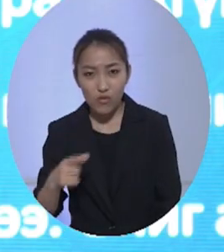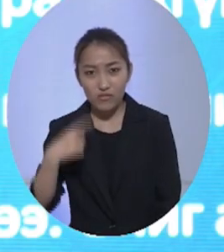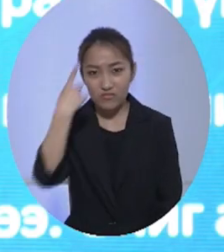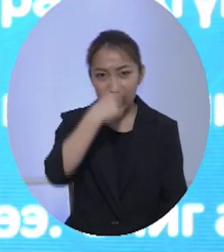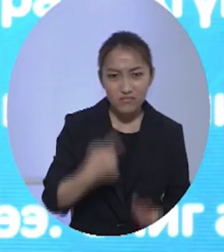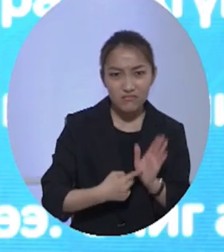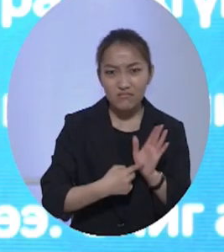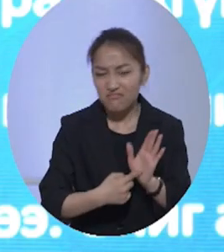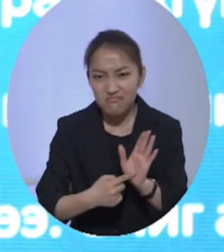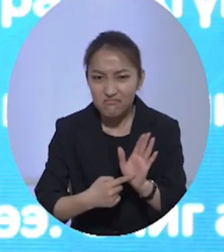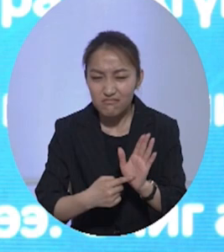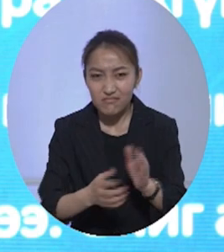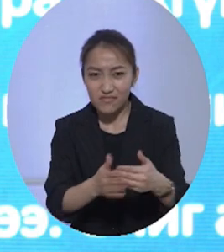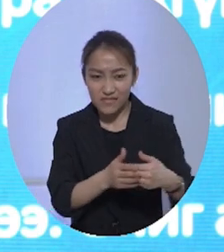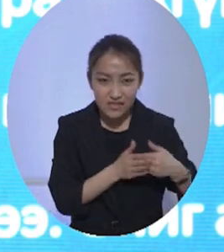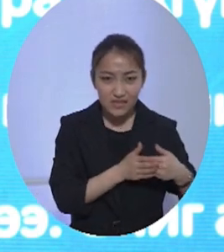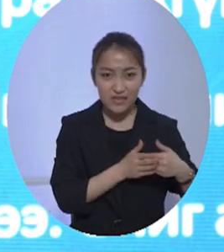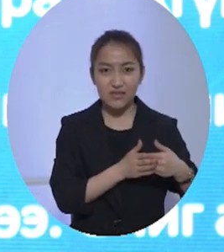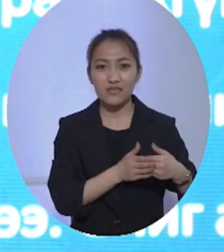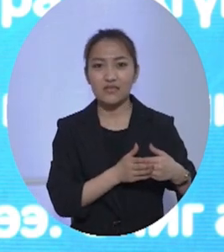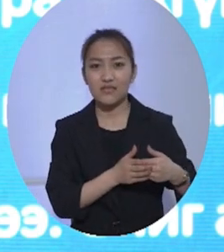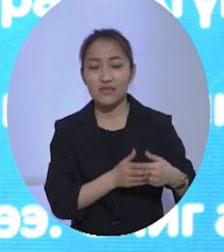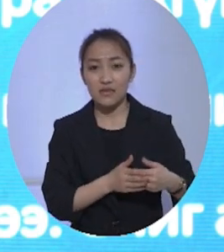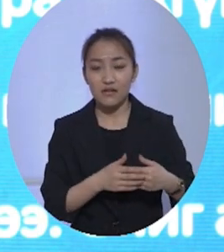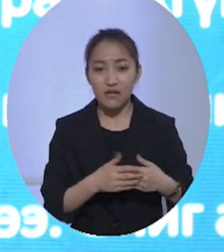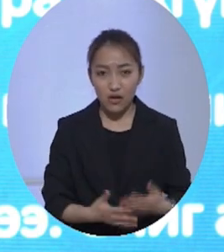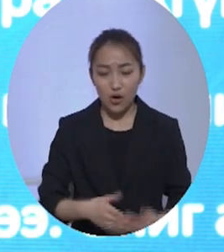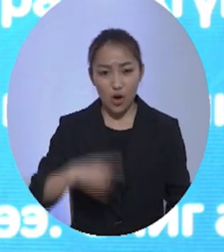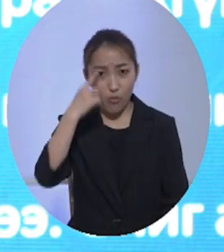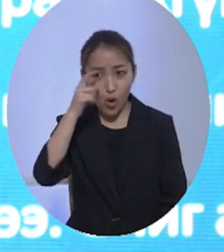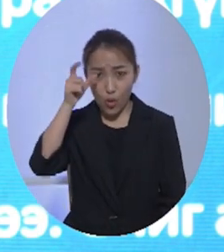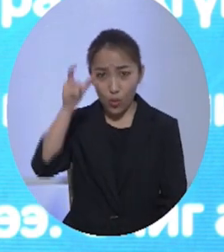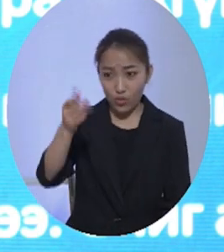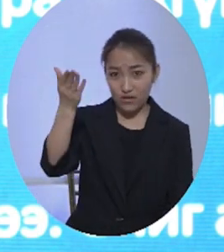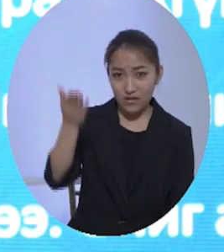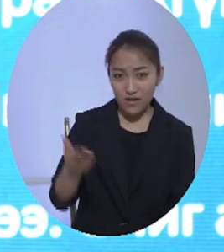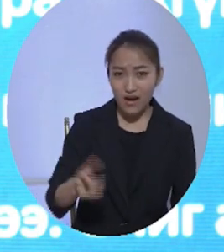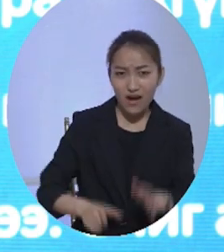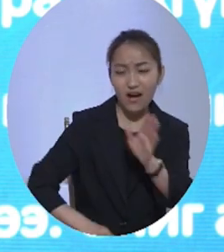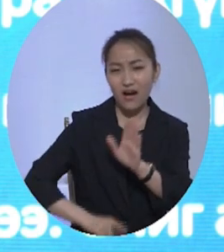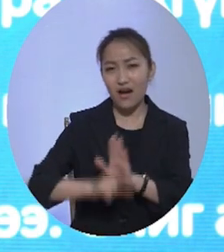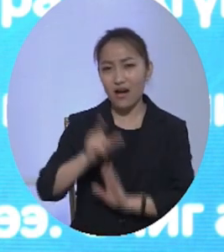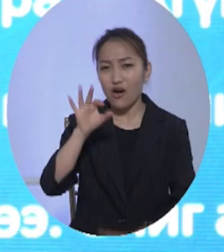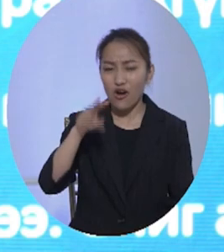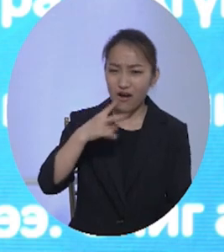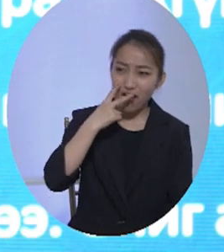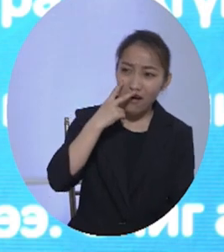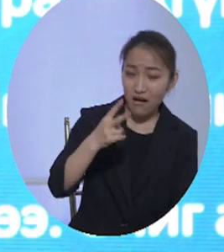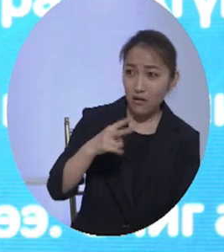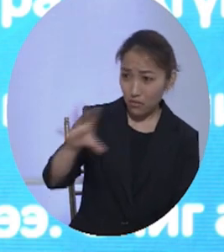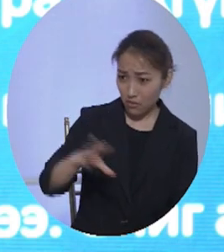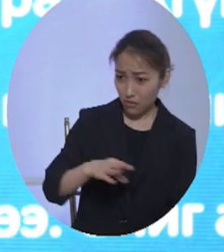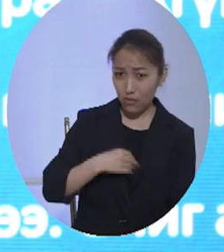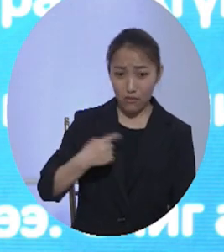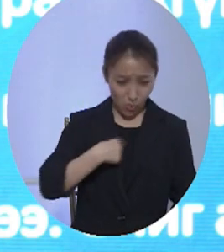харуулахгүй ингэж сүгдэж явдаг. Тэгээд одоо монгол хүнийг анх удаа олж харж адилхан хүмүүсээ бид айх юмгүй